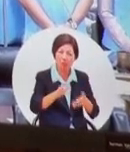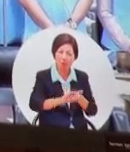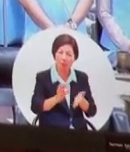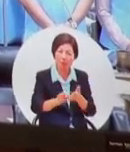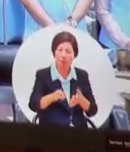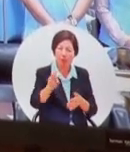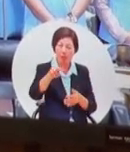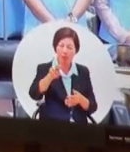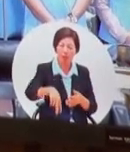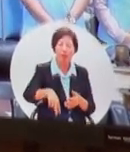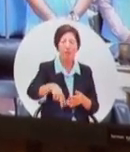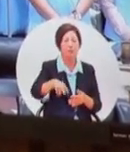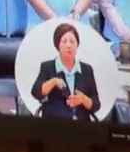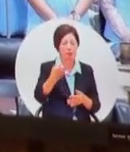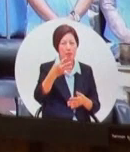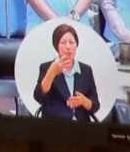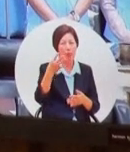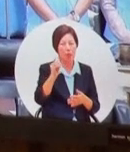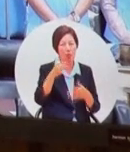2400多万，